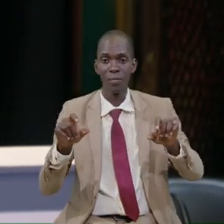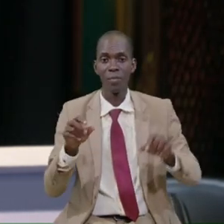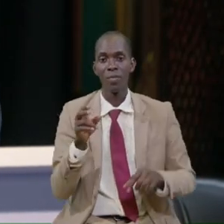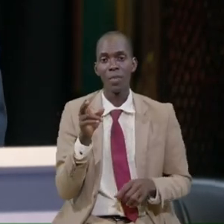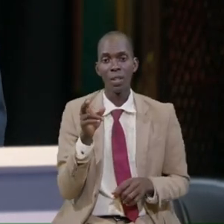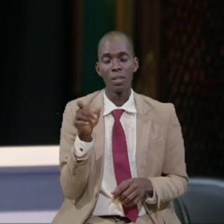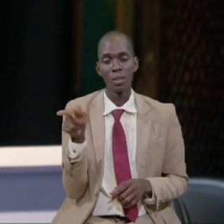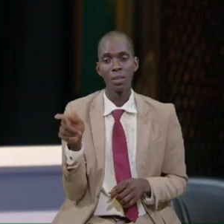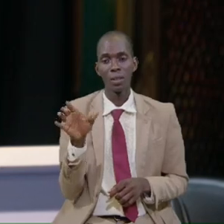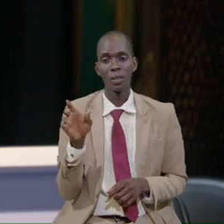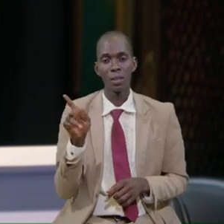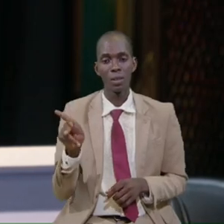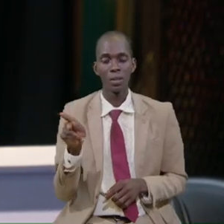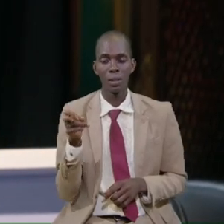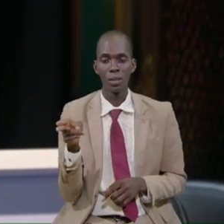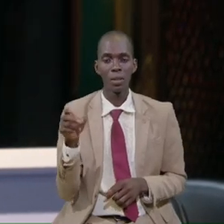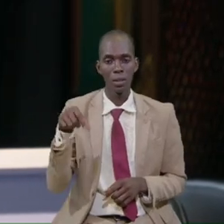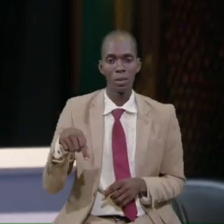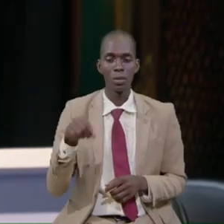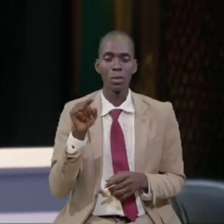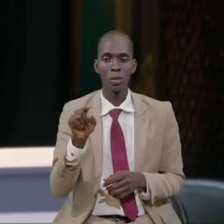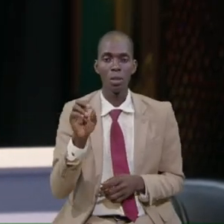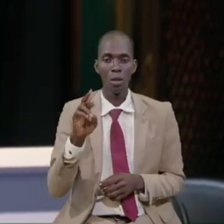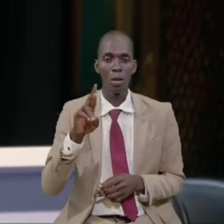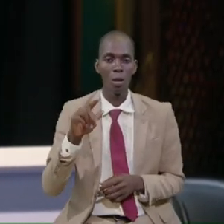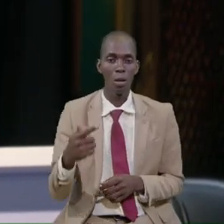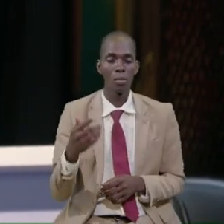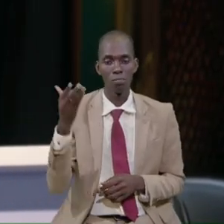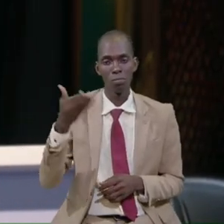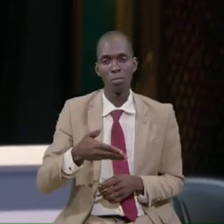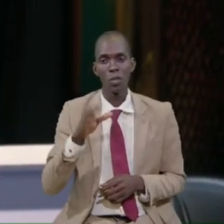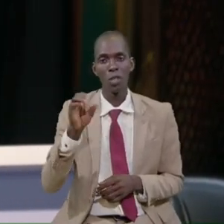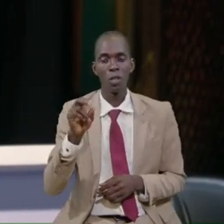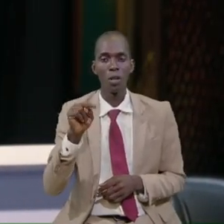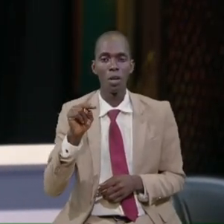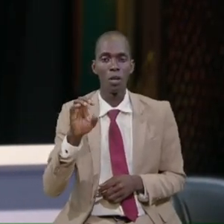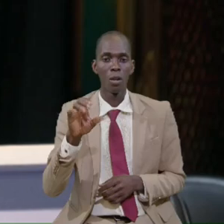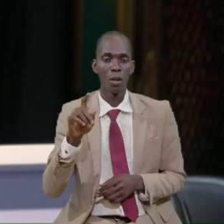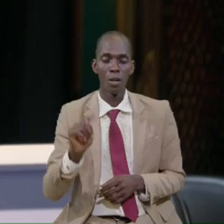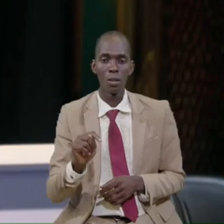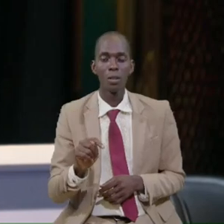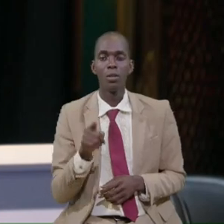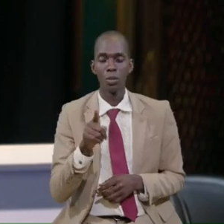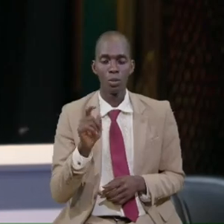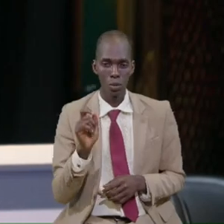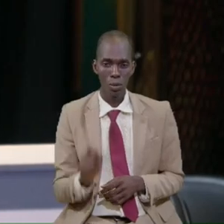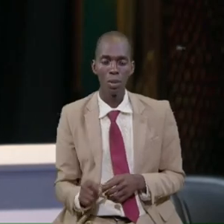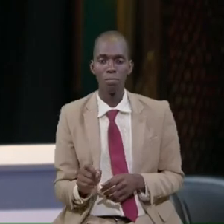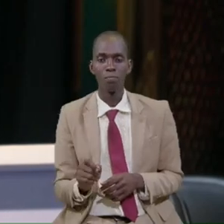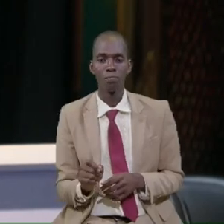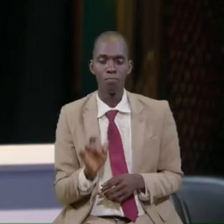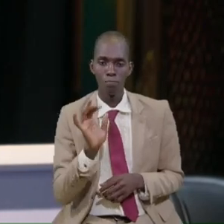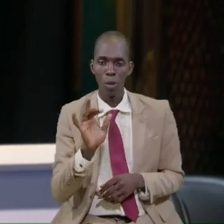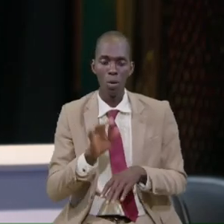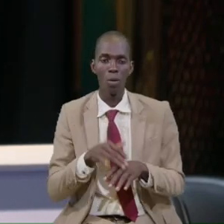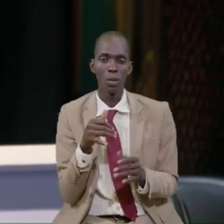hqorg bar Connect et que sur ce lien là et puis un formulaire va s'afficher